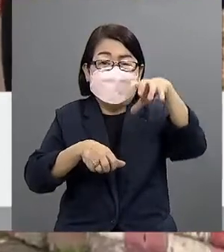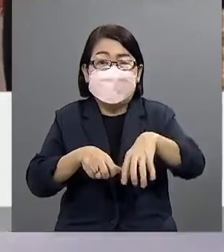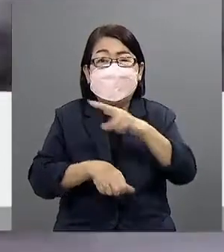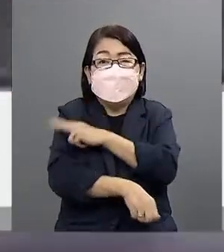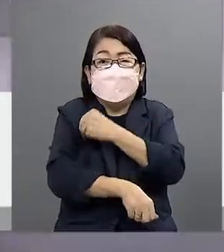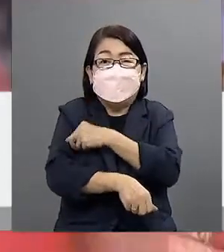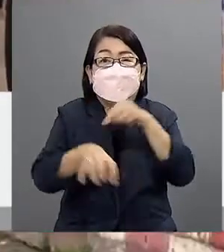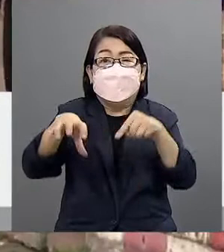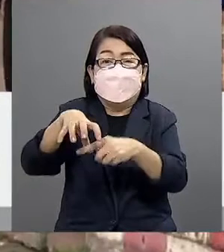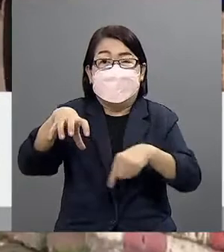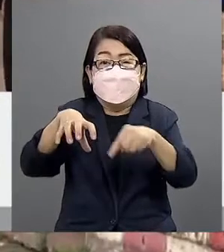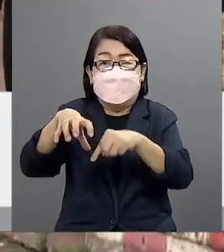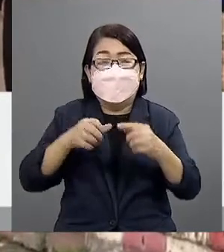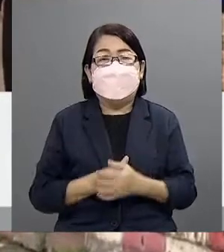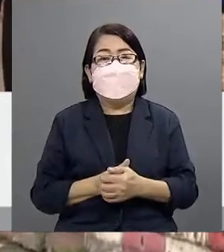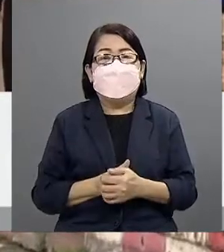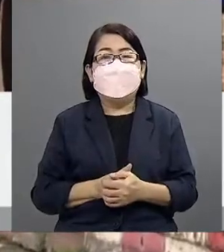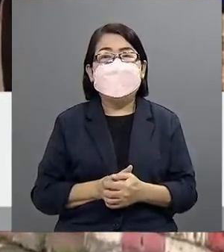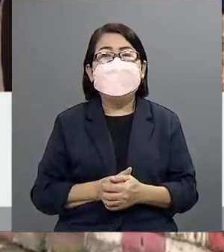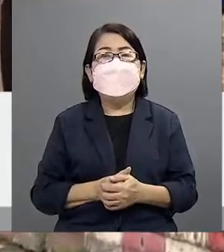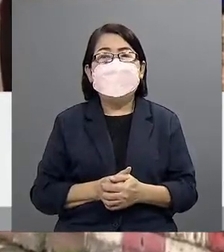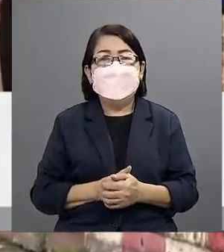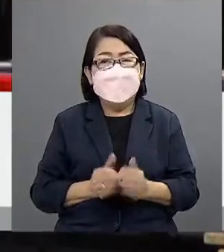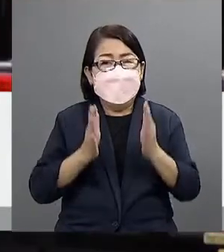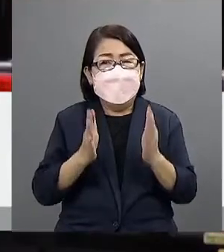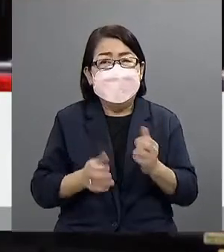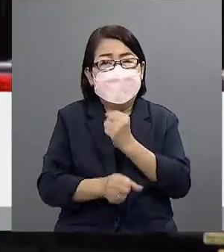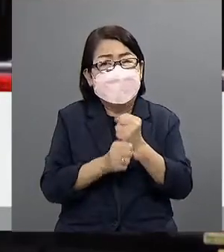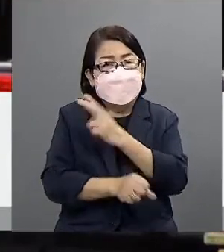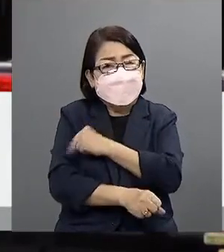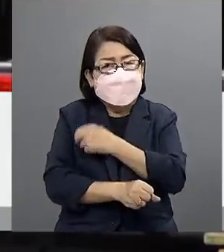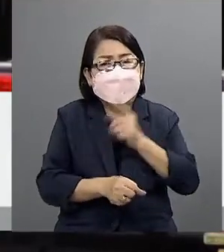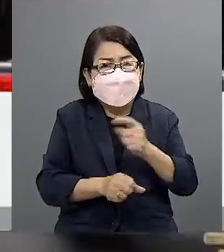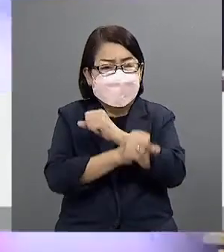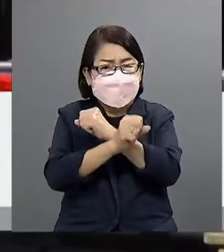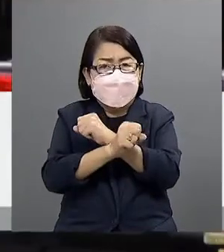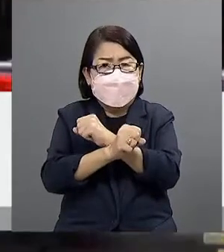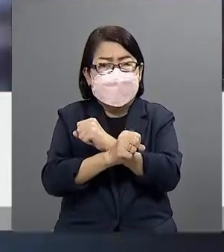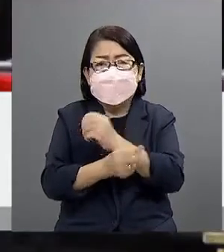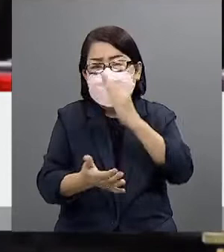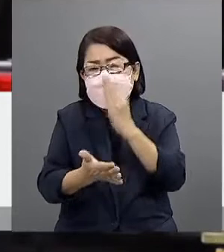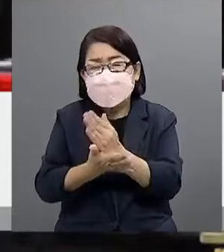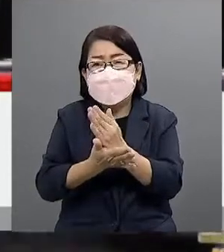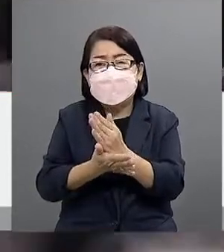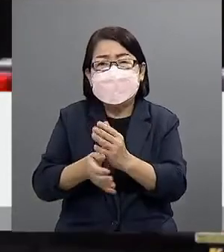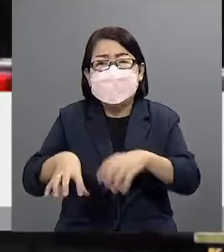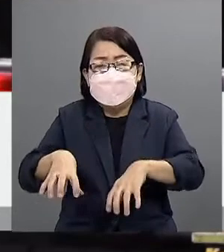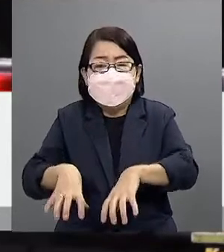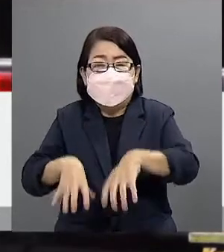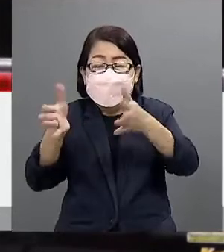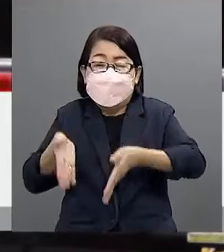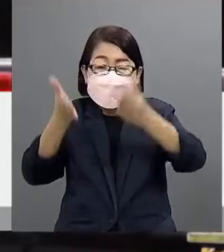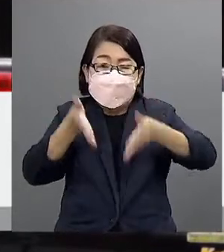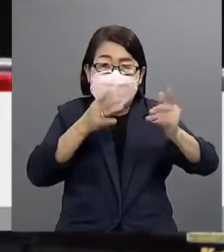าหน้าที่ต้องพยายามควบคุมการติดเชื้ออย่างหนักปิดหอผู้ป่วย7หอมีญาติเฝ้าไข้และ